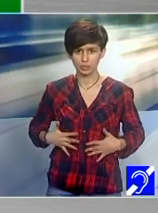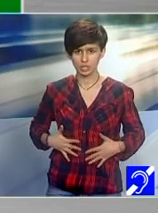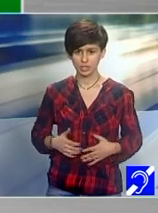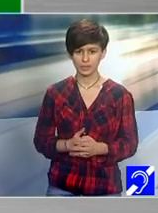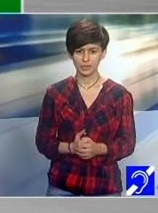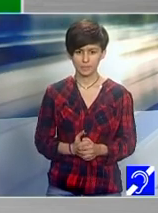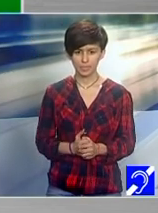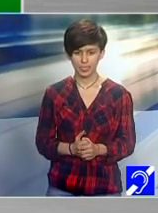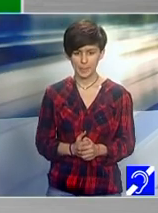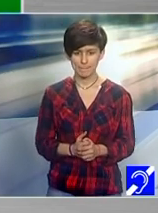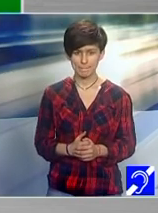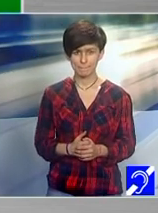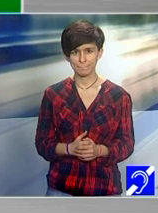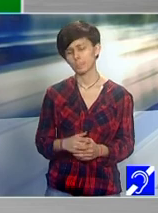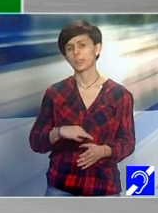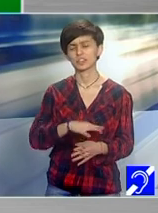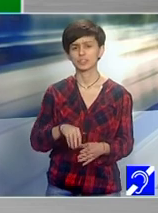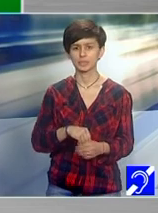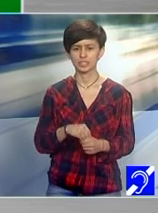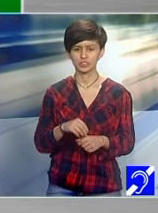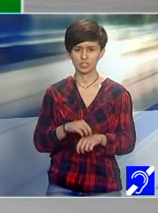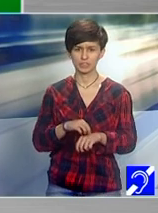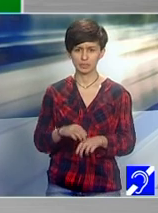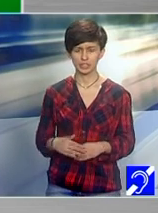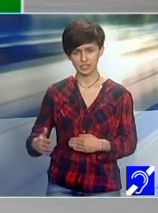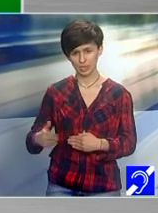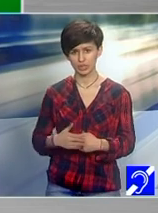primit o susținere, da, am primit o susținere din partea... Mi s-au alăturat.